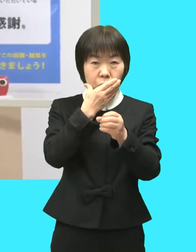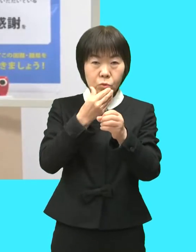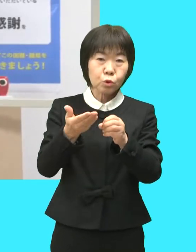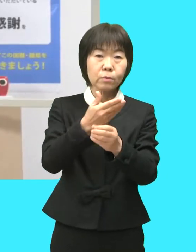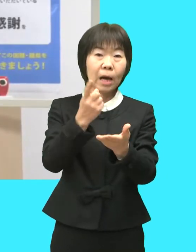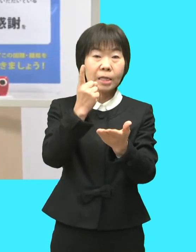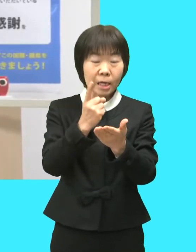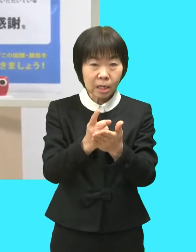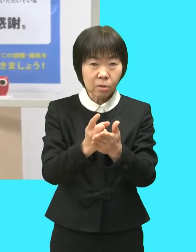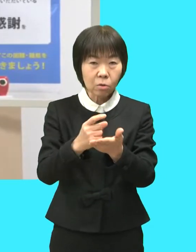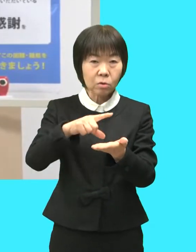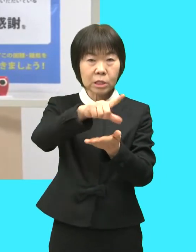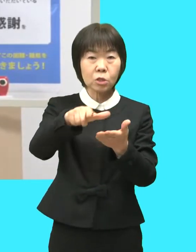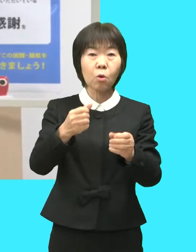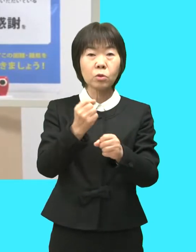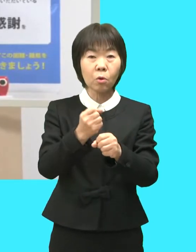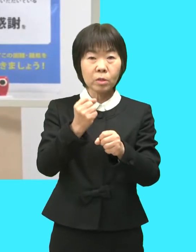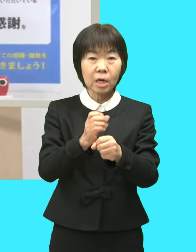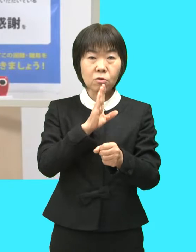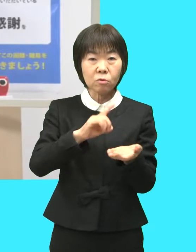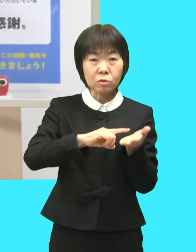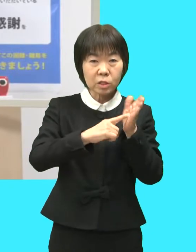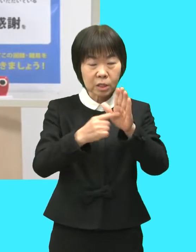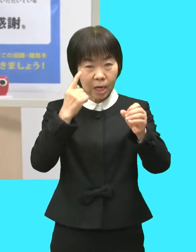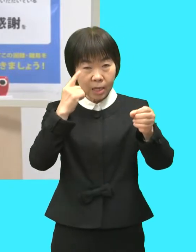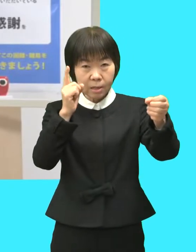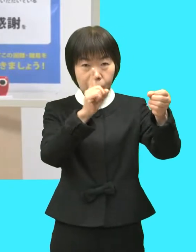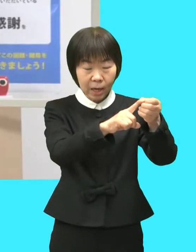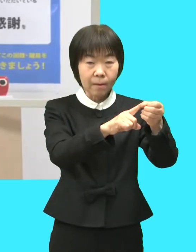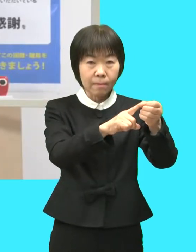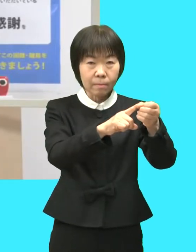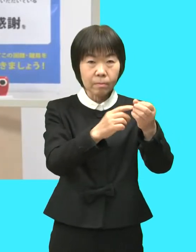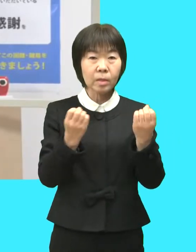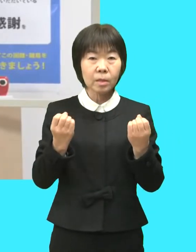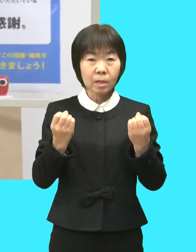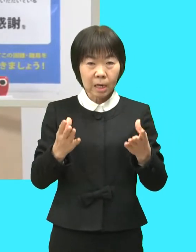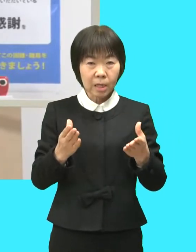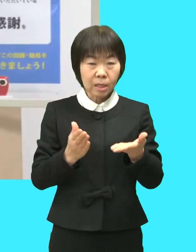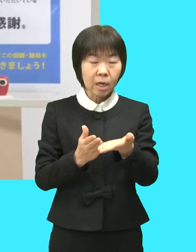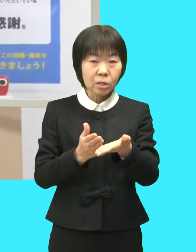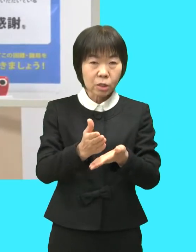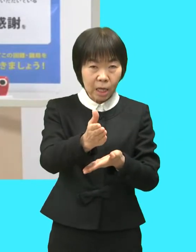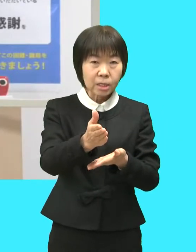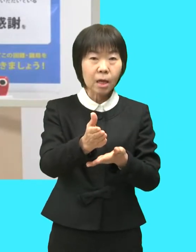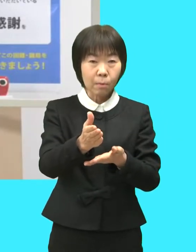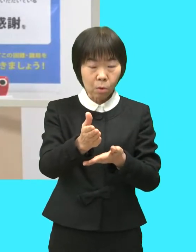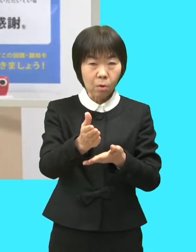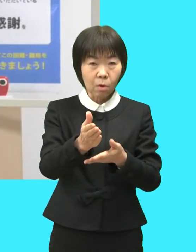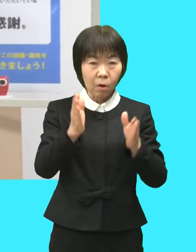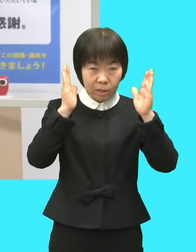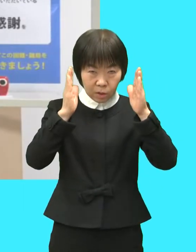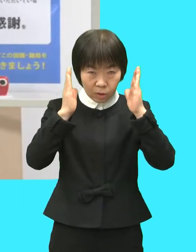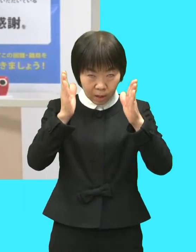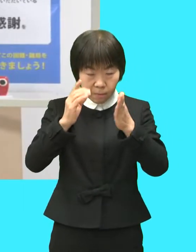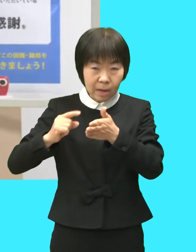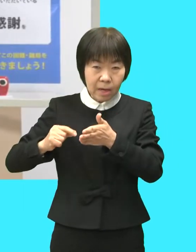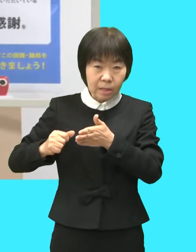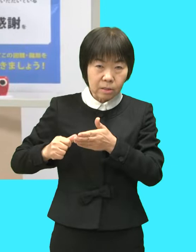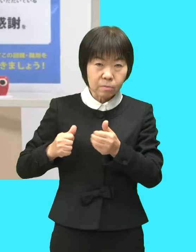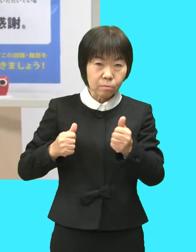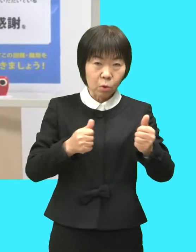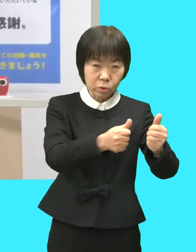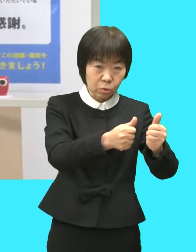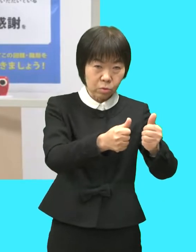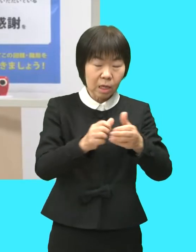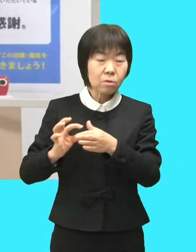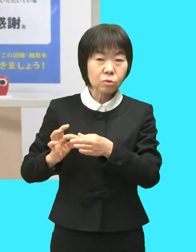ならではの地方創生の実現に向け、新たなステージにおいても全力で挑戦を続け